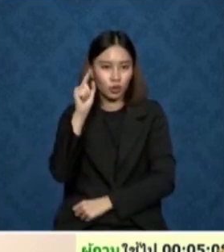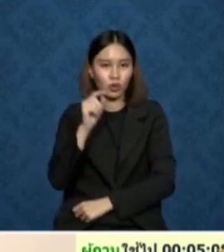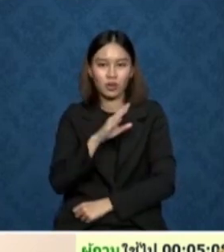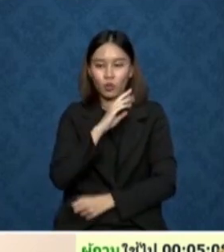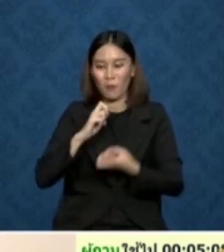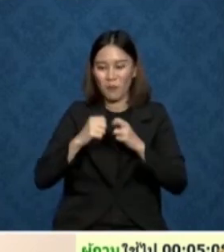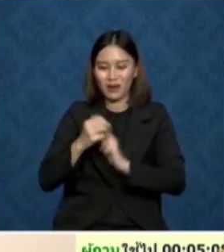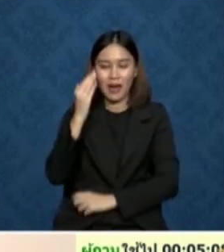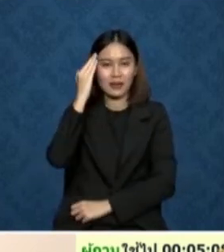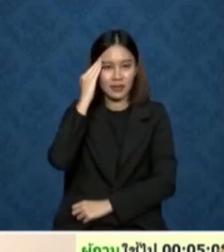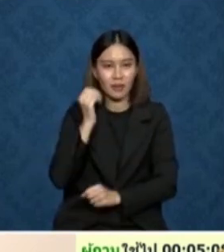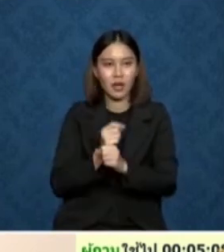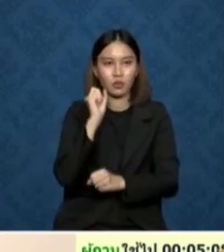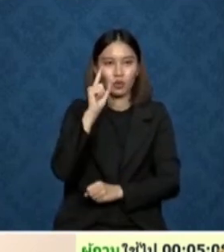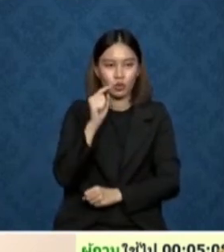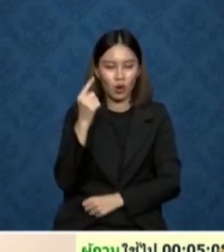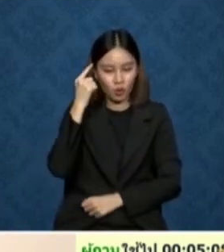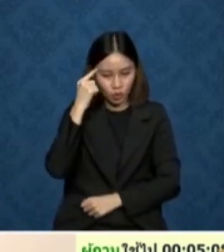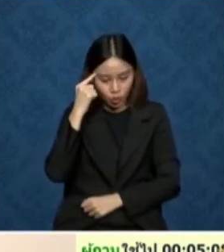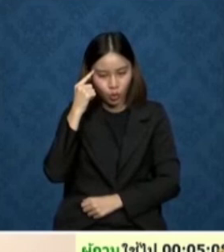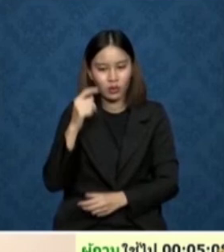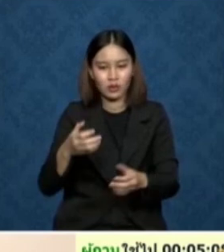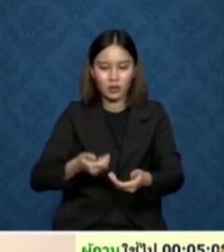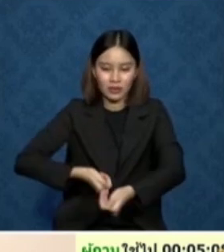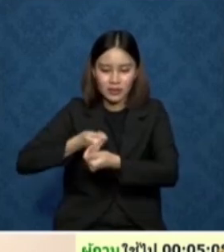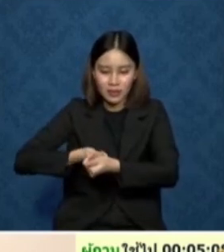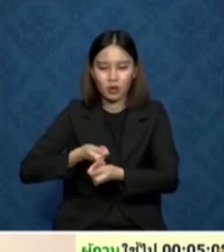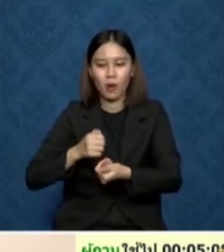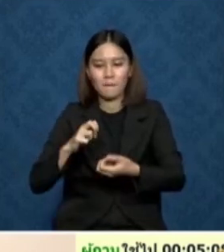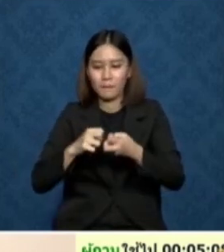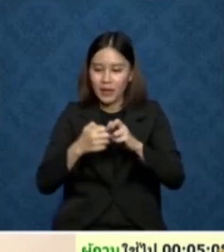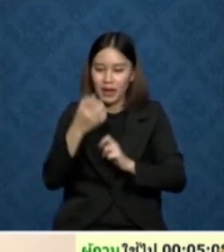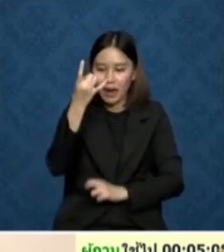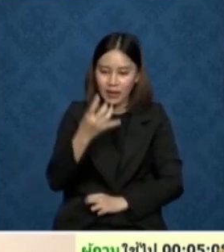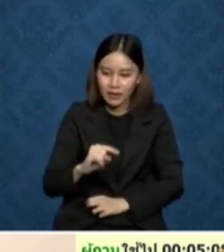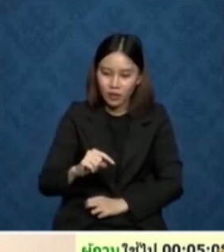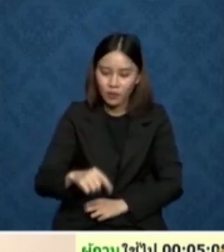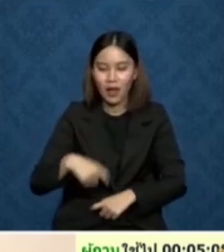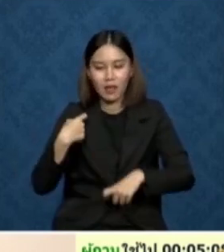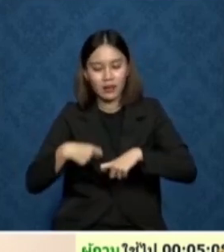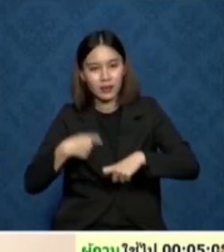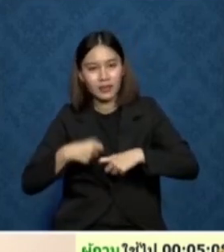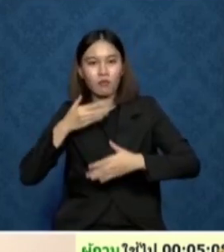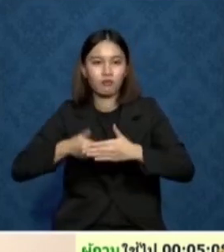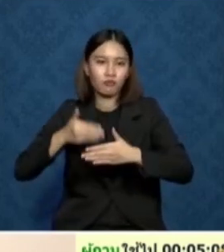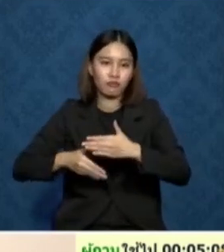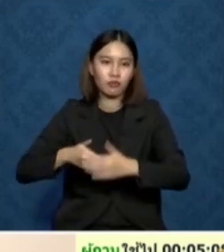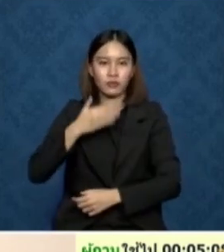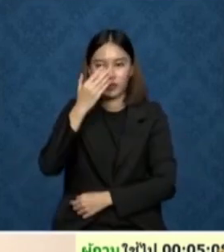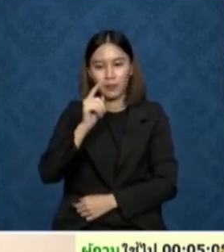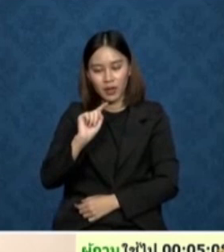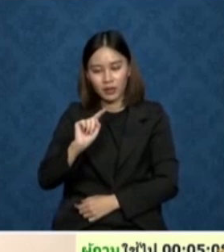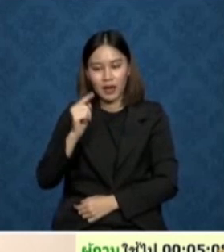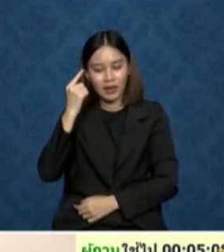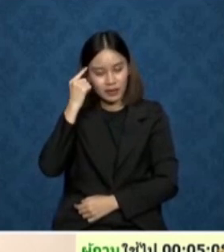เมื่อเราทราบปัหาเข้ามาถงเรารับรู้ว่าเกษรรกรณกำลมปัหา มีความทกร้อนอย่างหนักส่นหน่